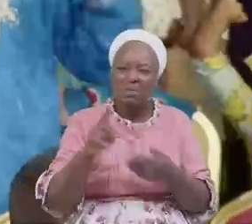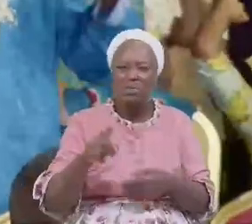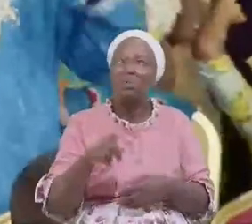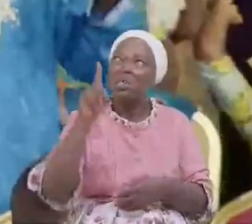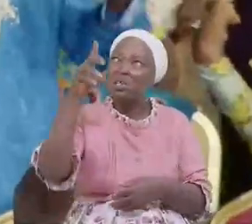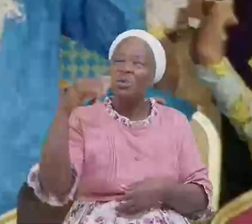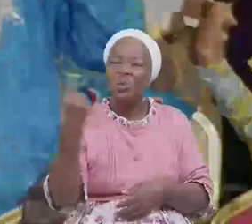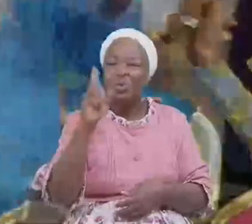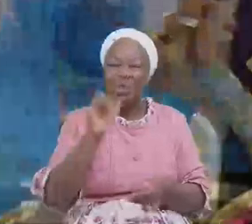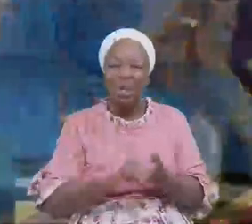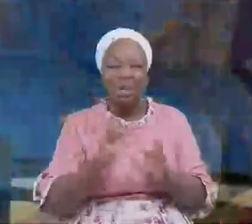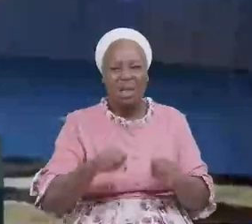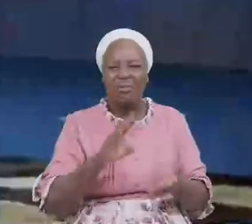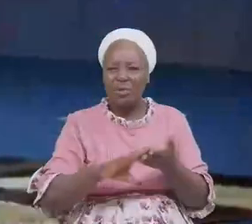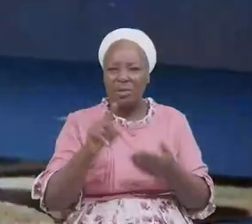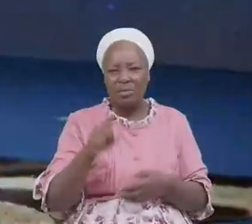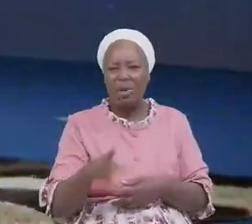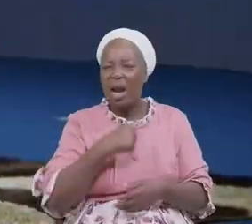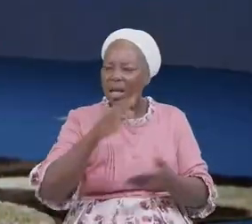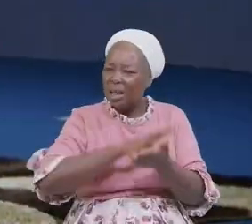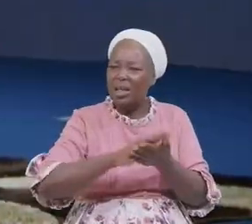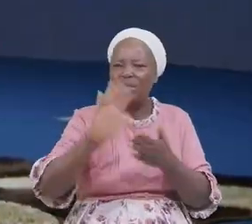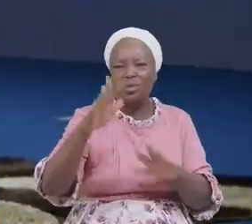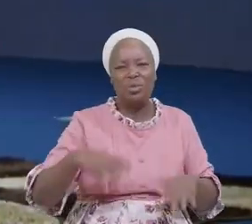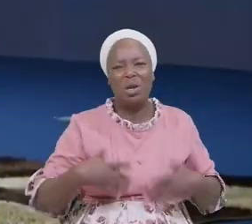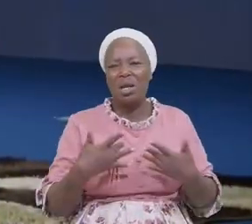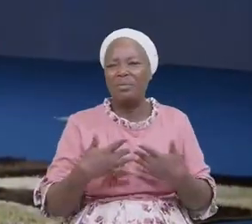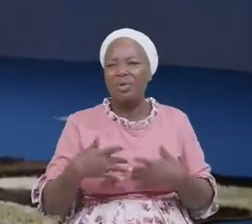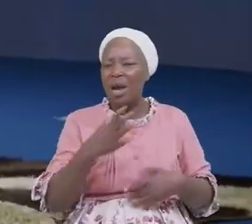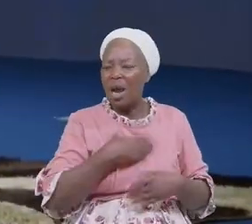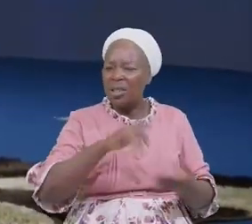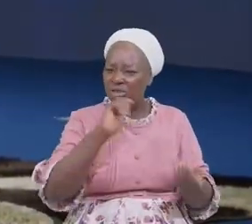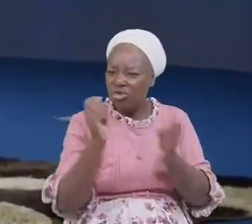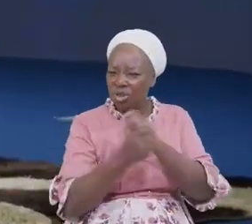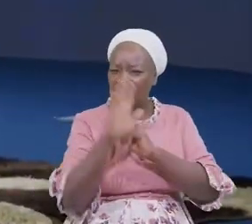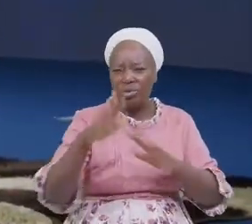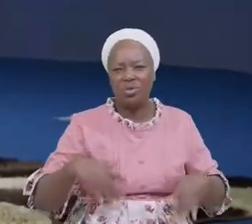Tu l'as offensé, c'est le seul qui peut te pardonner et purifier ta vie. Et changer ta vie.